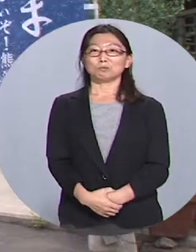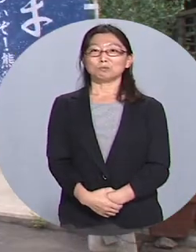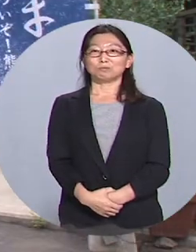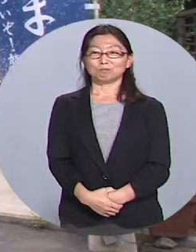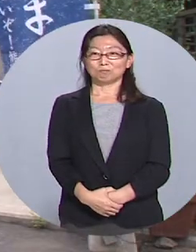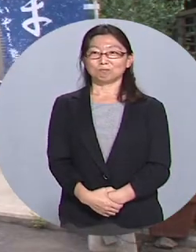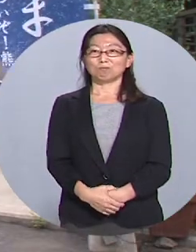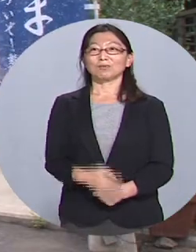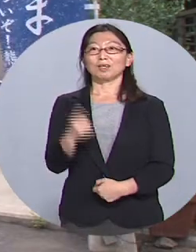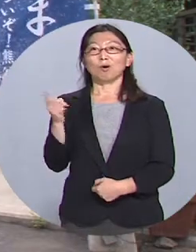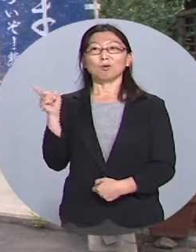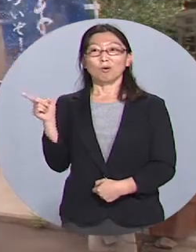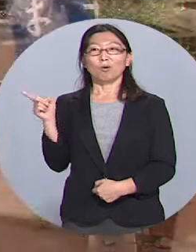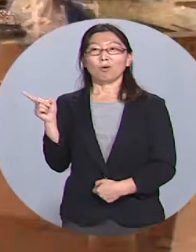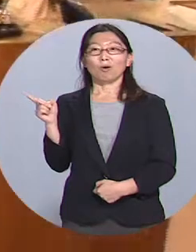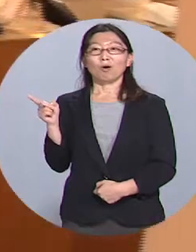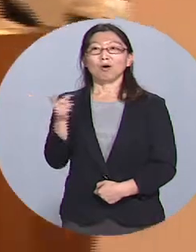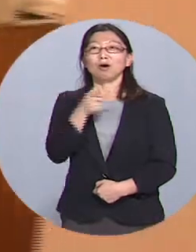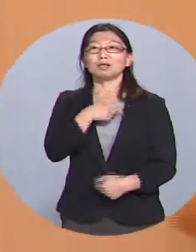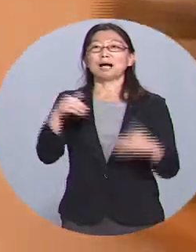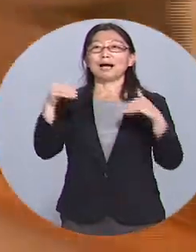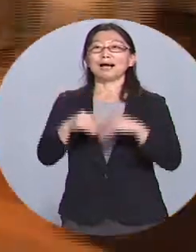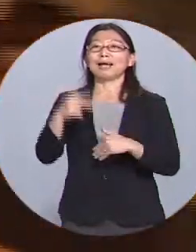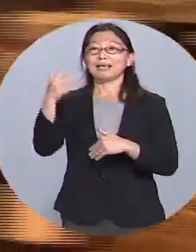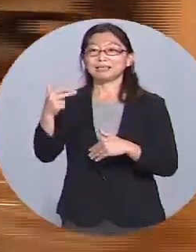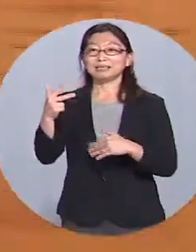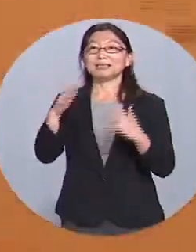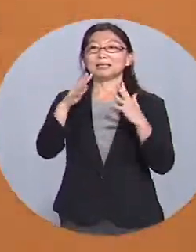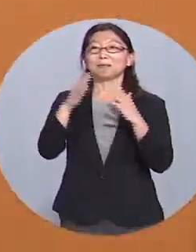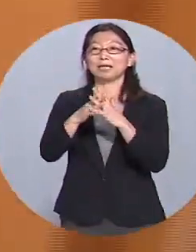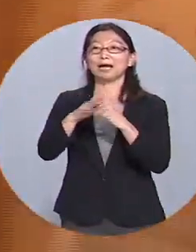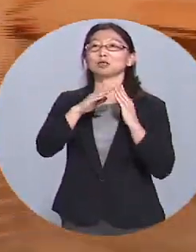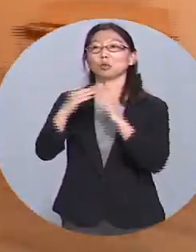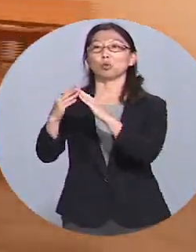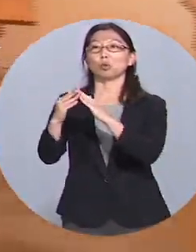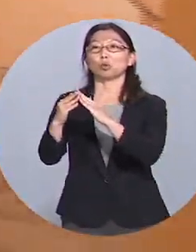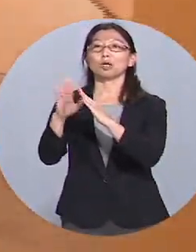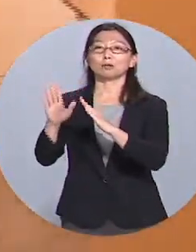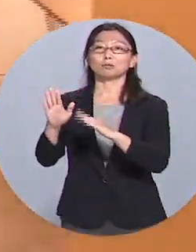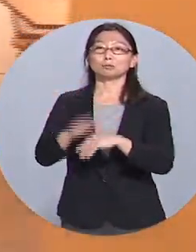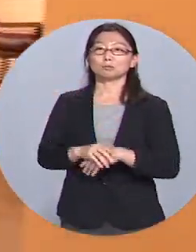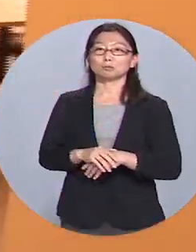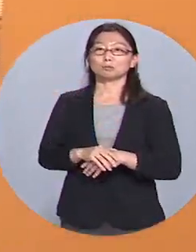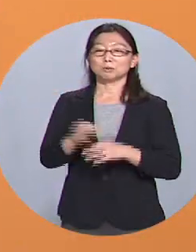はい、お邪魔したのは熊谷市宮町にある三河屋さん。奥にある喫